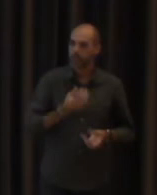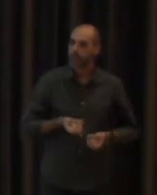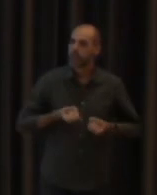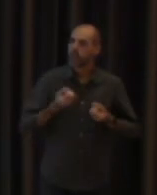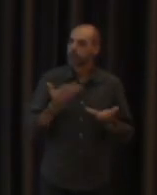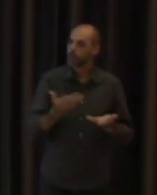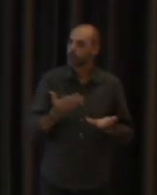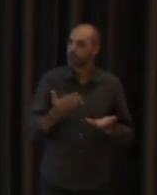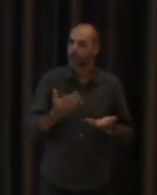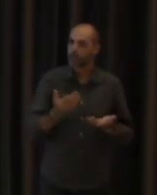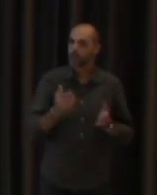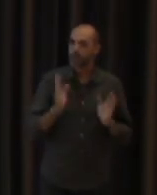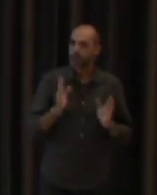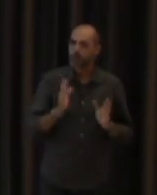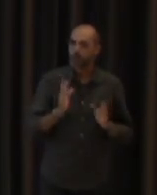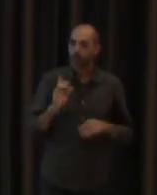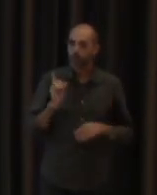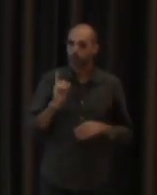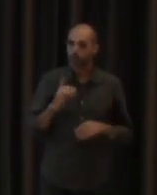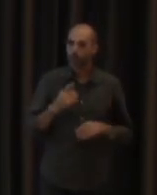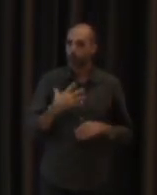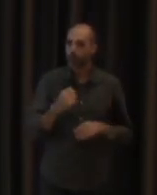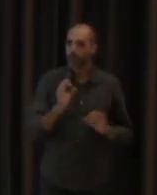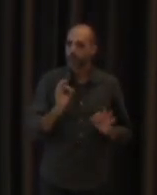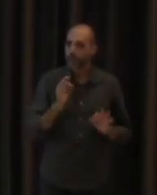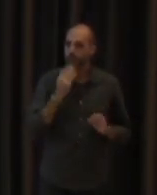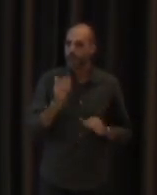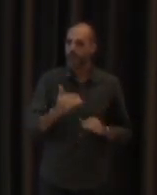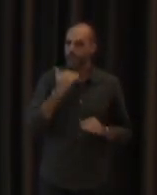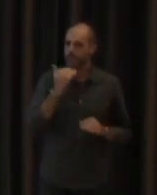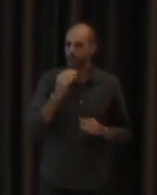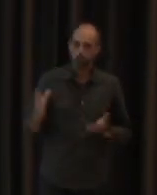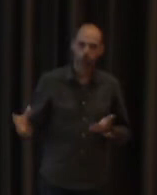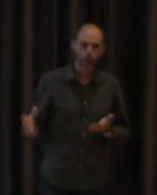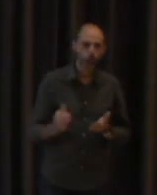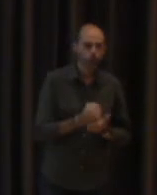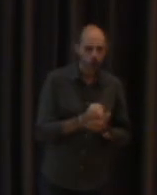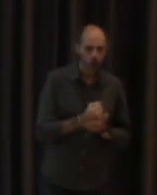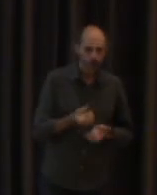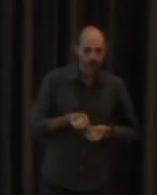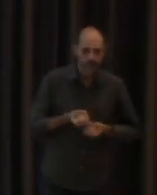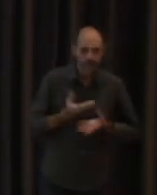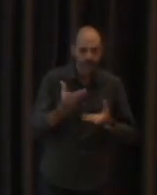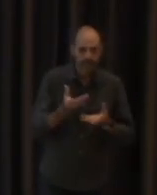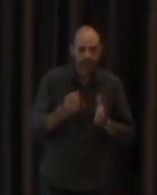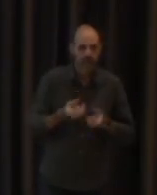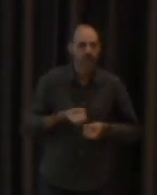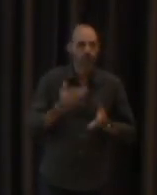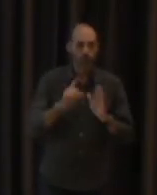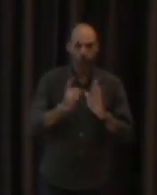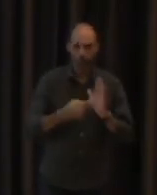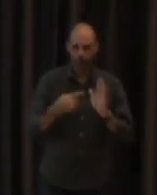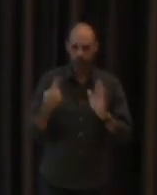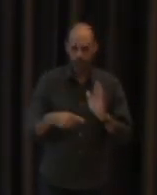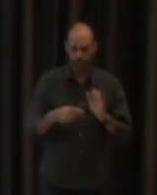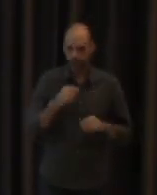sabeu, que només poden ser interpretades plenament si coneixem tots els factors de l'acte de parla, és a dir, que com